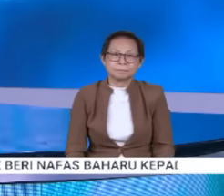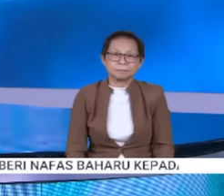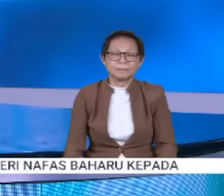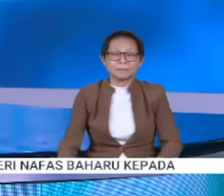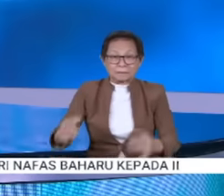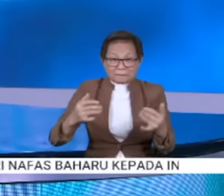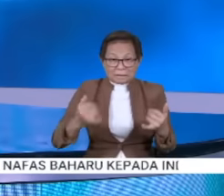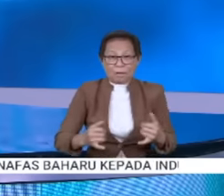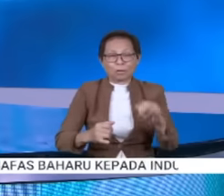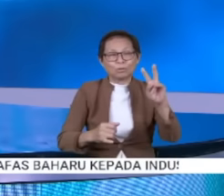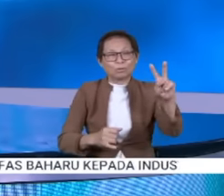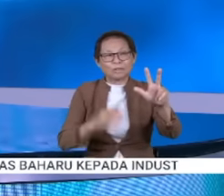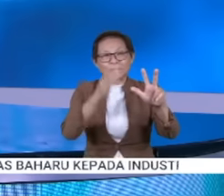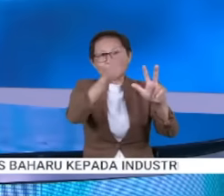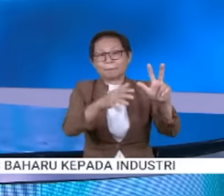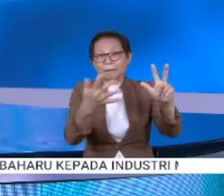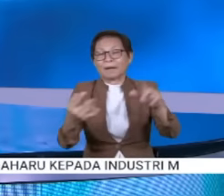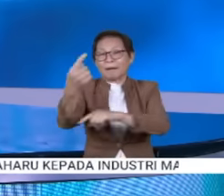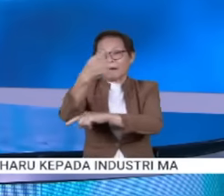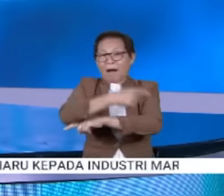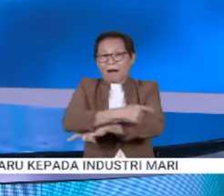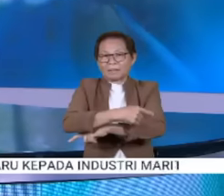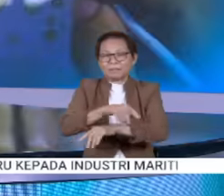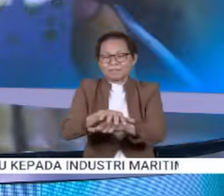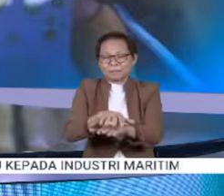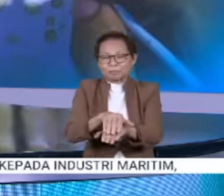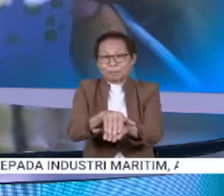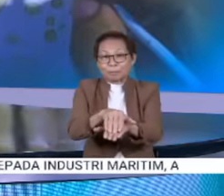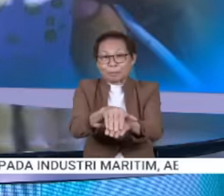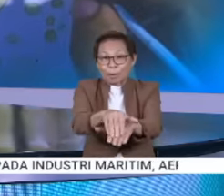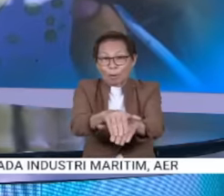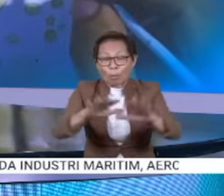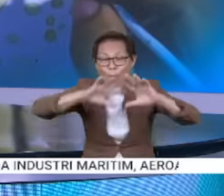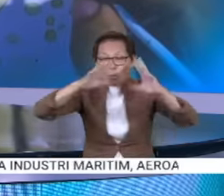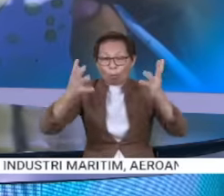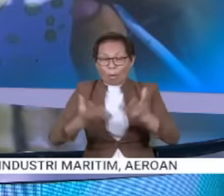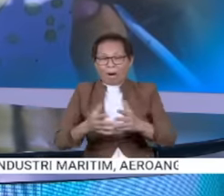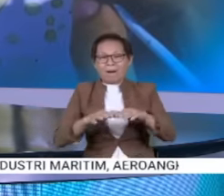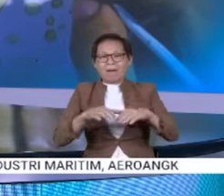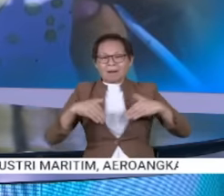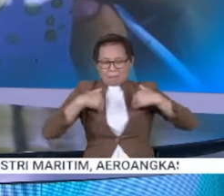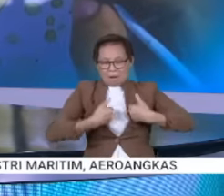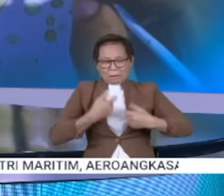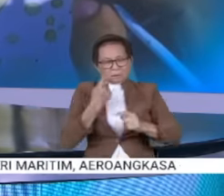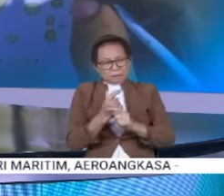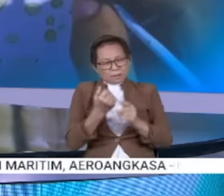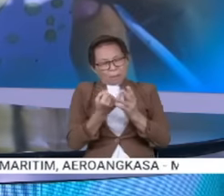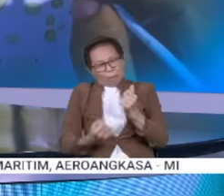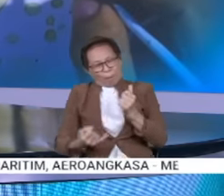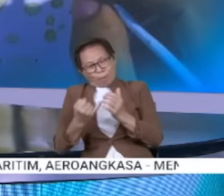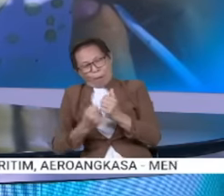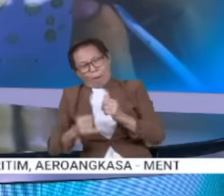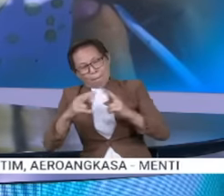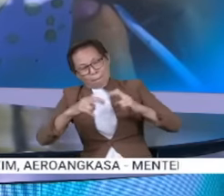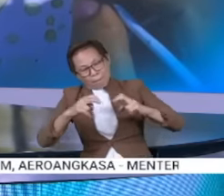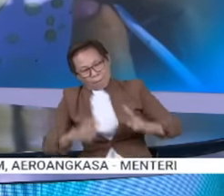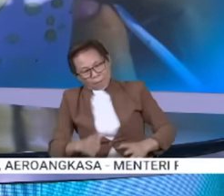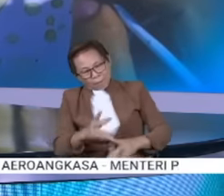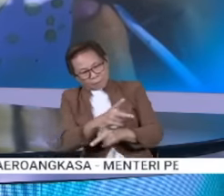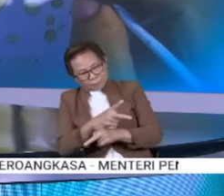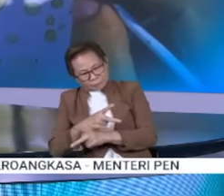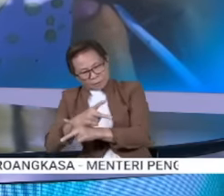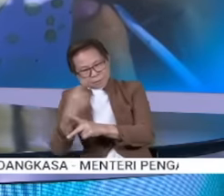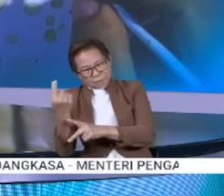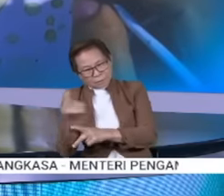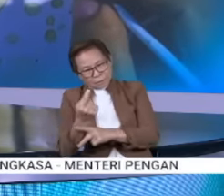hari ini 23 Mei hari penyu sedunia memastikan hewan tersebut kekal Penyelidikan dan pemeliharaan